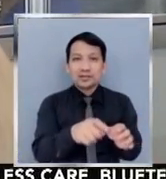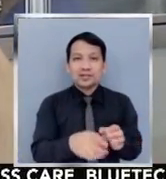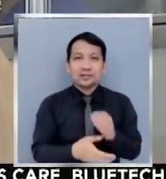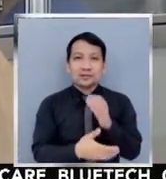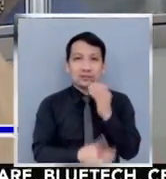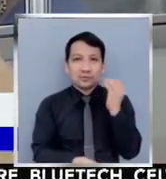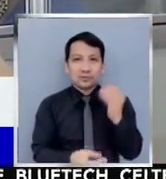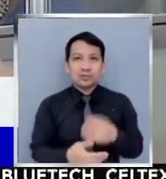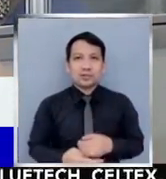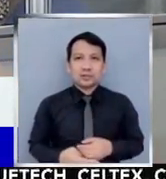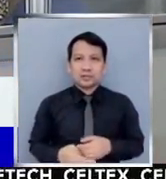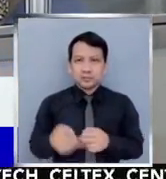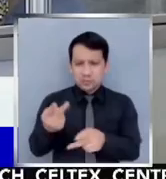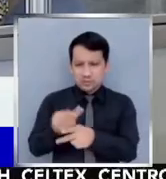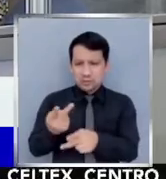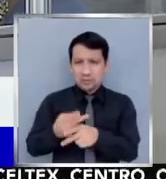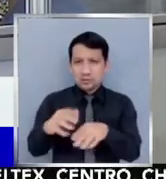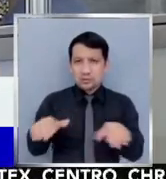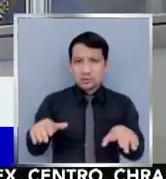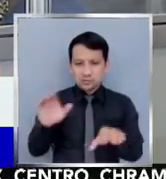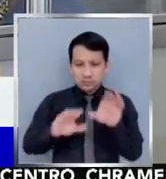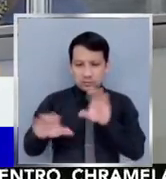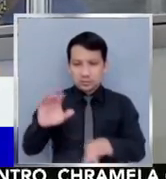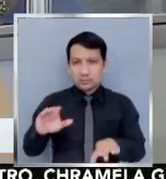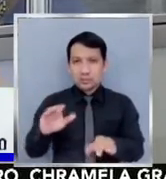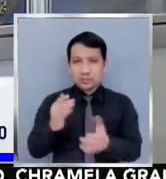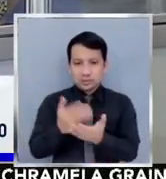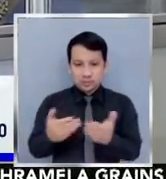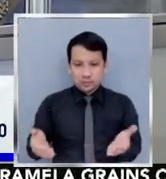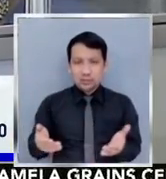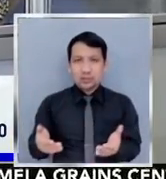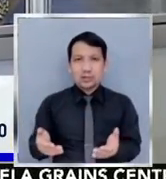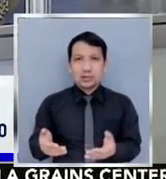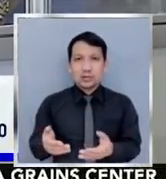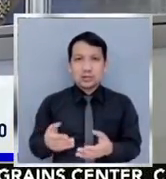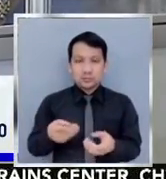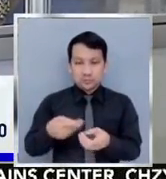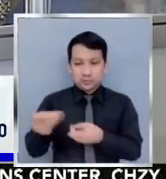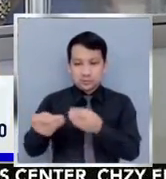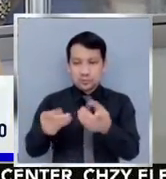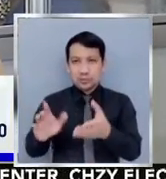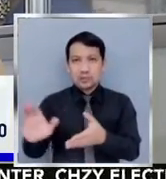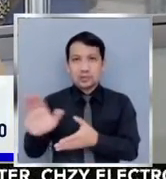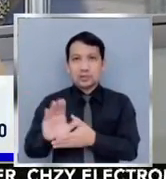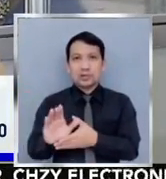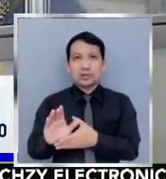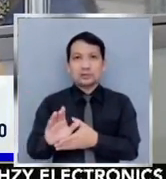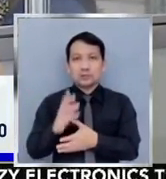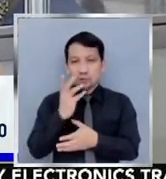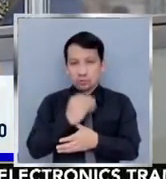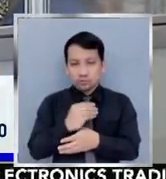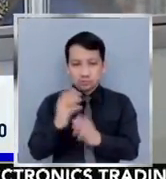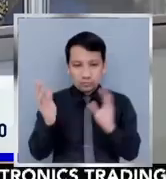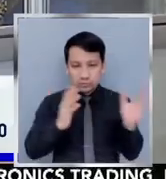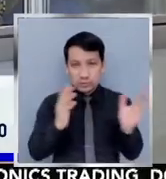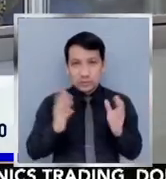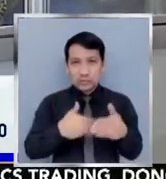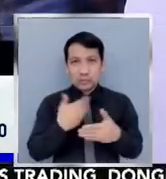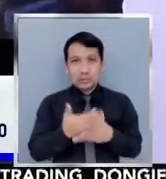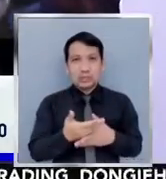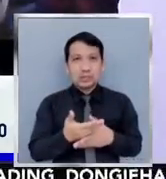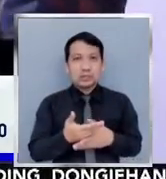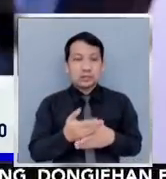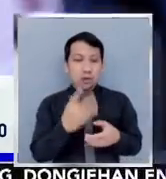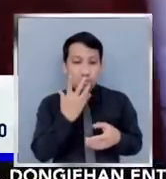keeps, lalo na yung mga celebrity items. And then yung iba naman, dinodonate din namin sa mga nasasalanta or dun sa mga friends na nangangailangan